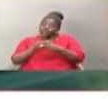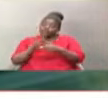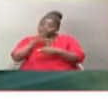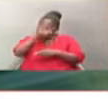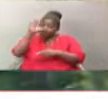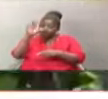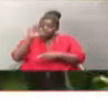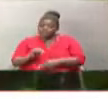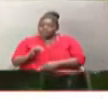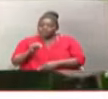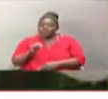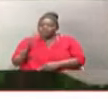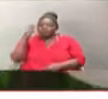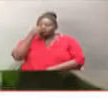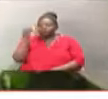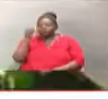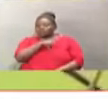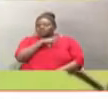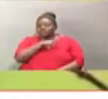Africa.